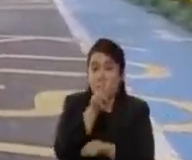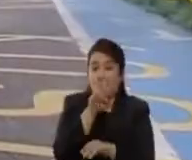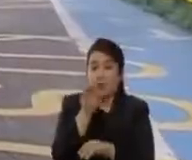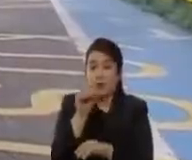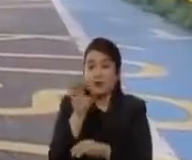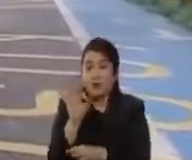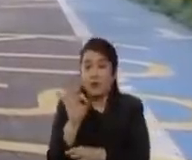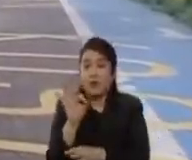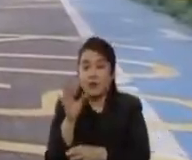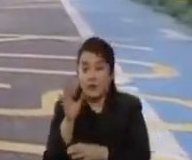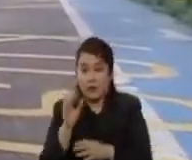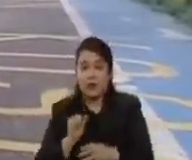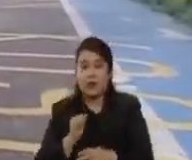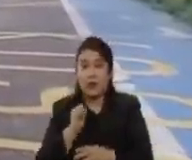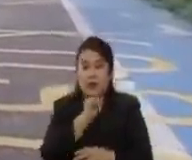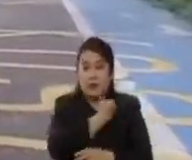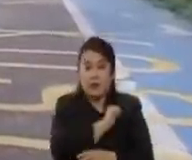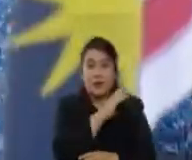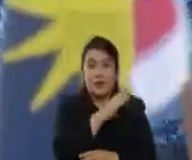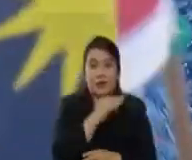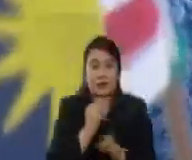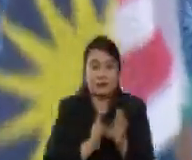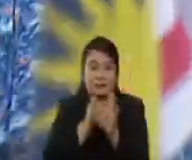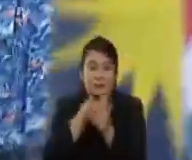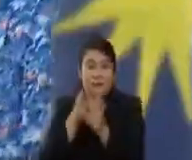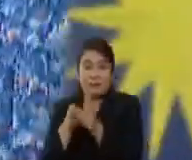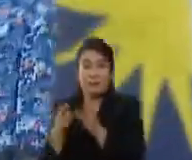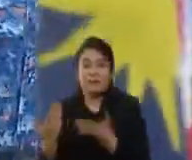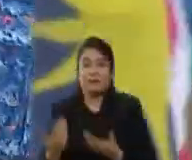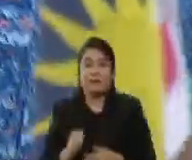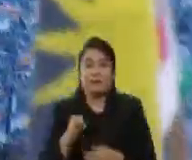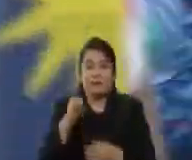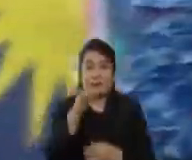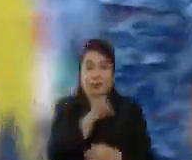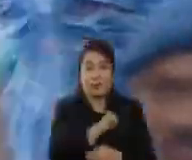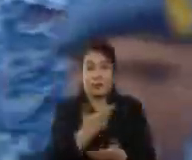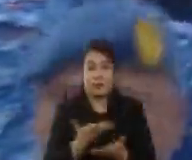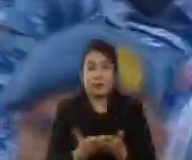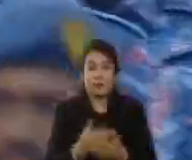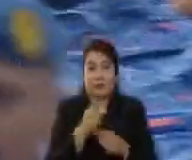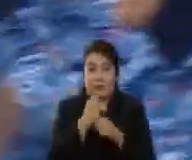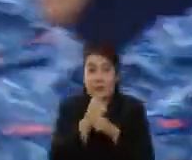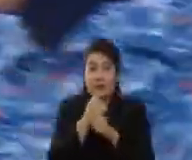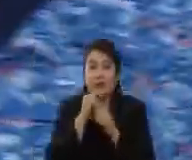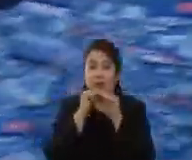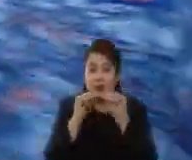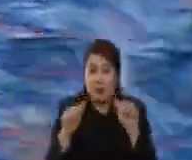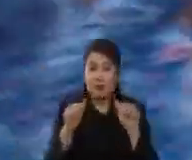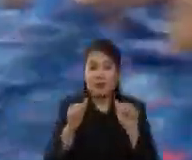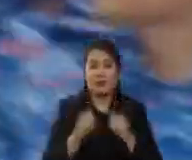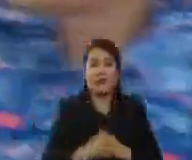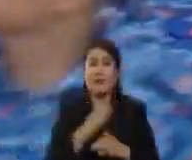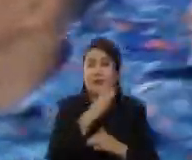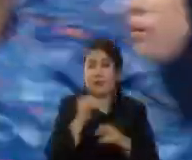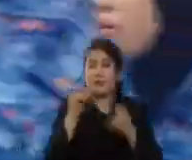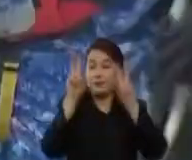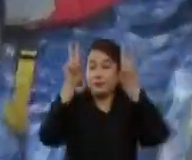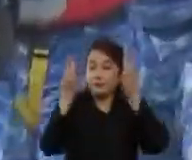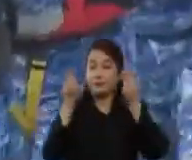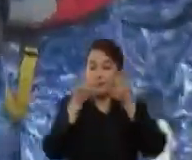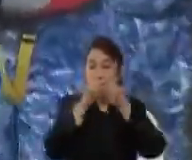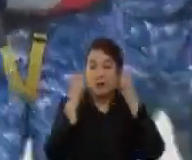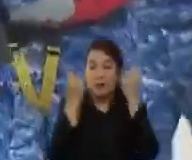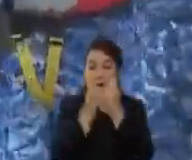anggota, kontingen ini turut disertai anggota pasukan khas pertahanan awam PASPA. Dengan moto